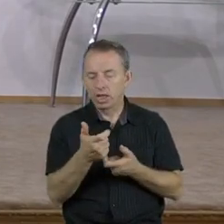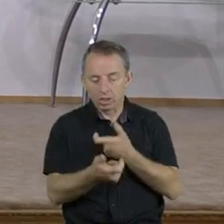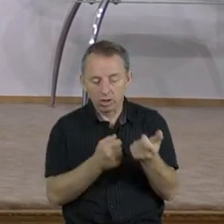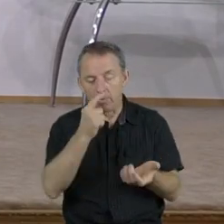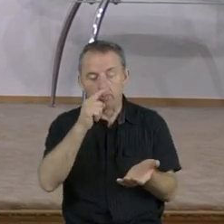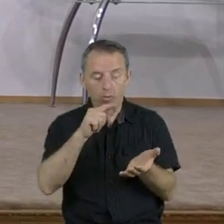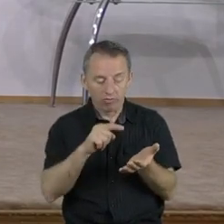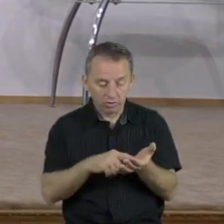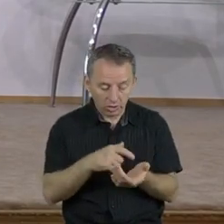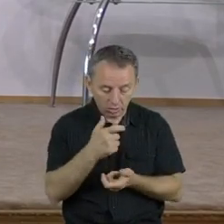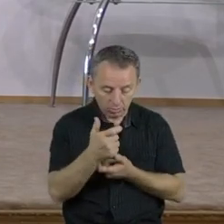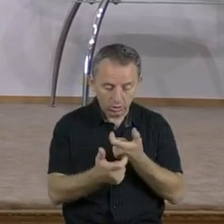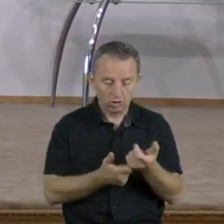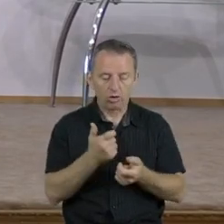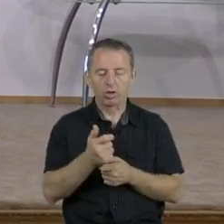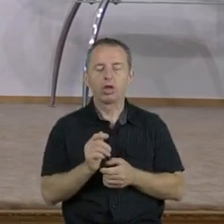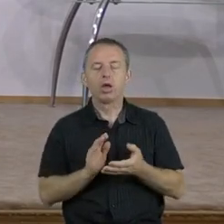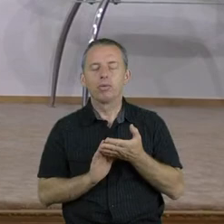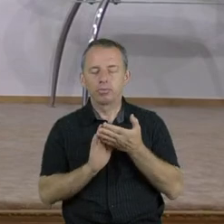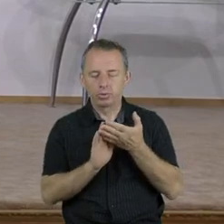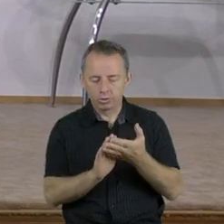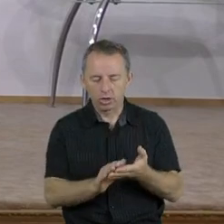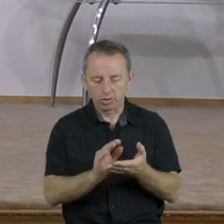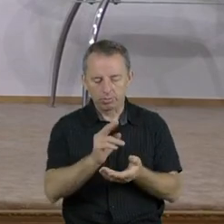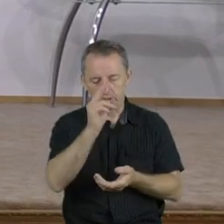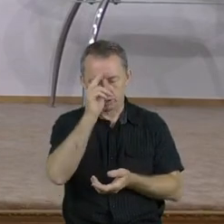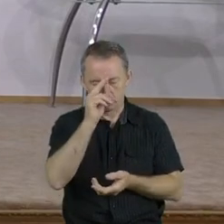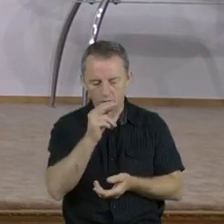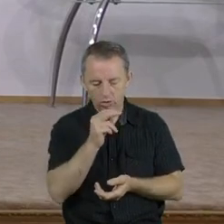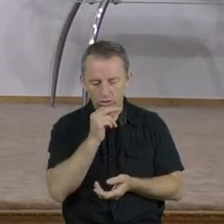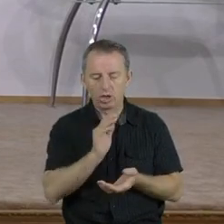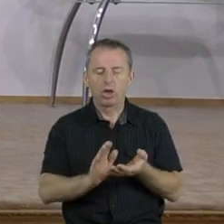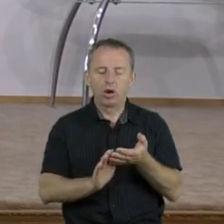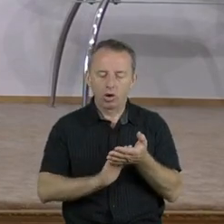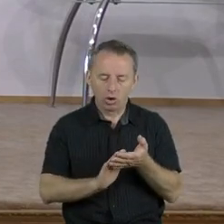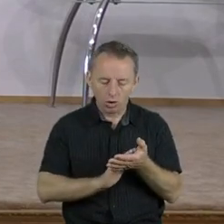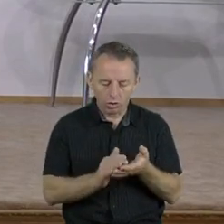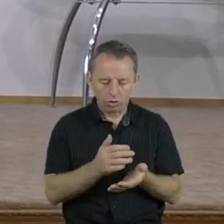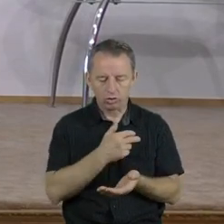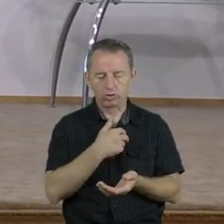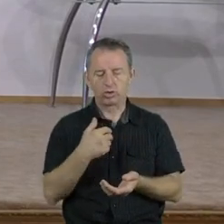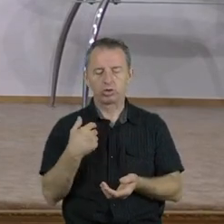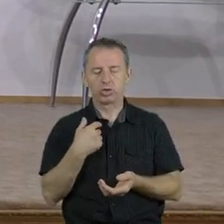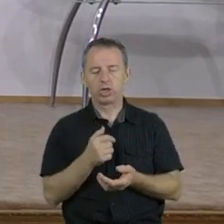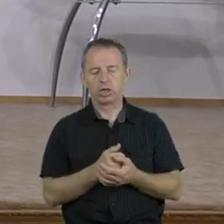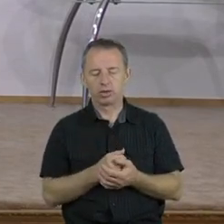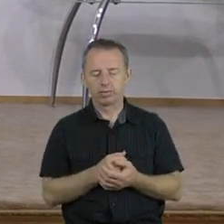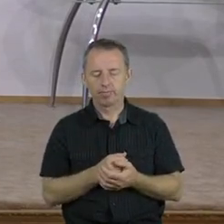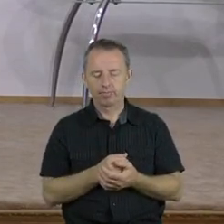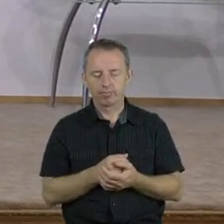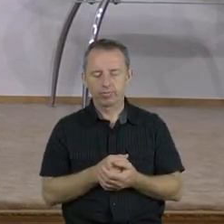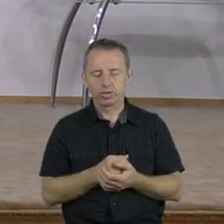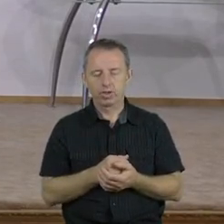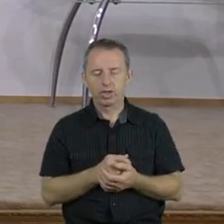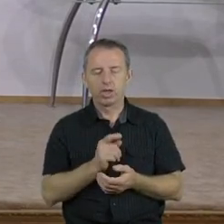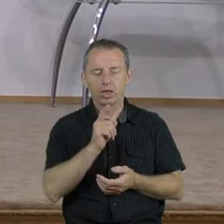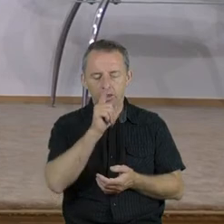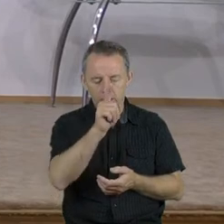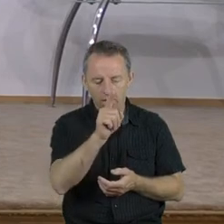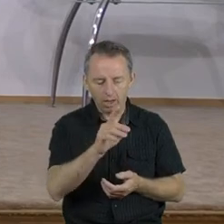powinniśmy. Przebacz, Ojcze, oczyść nas, abyś tam ze